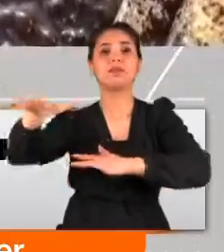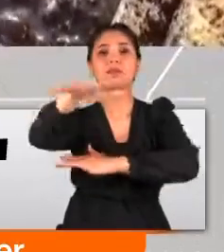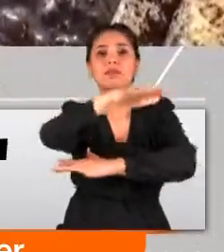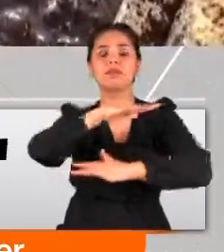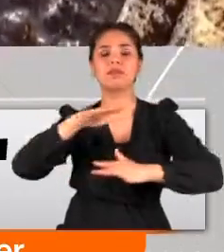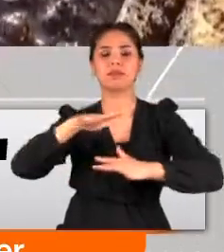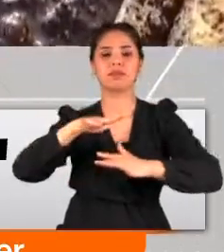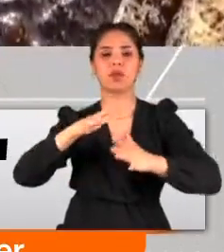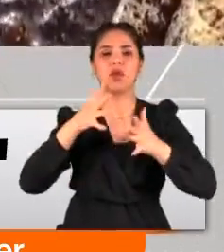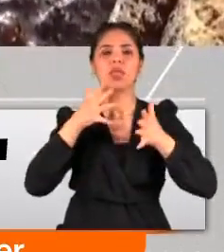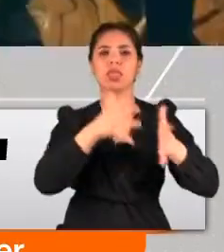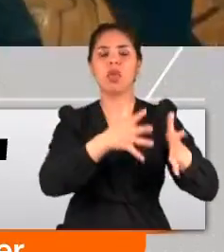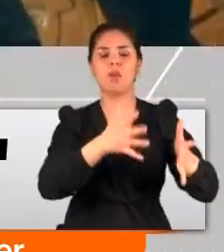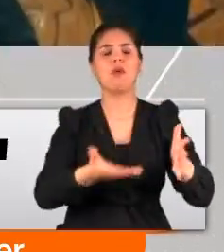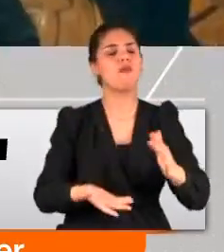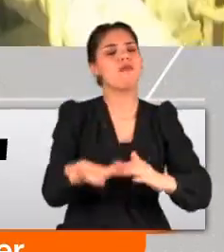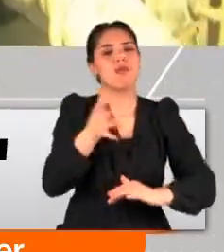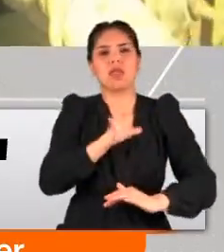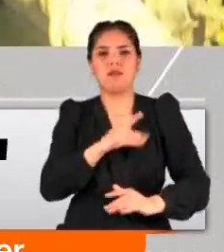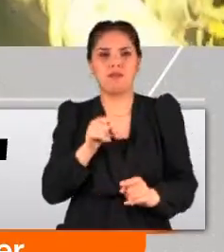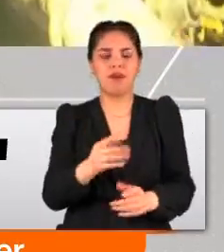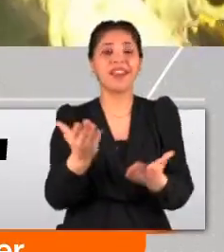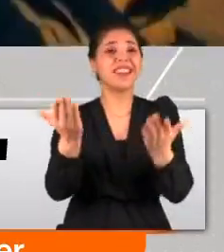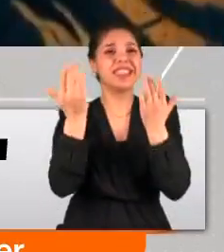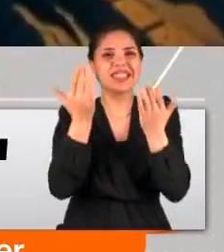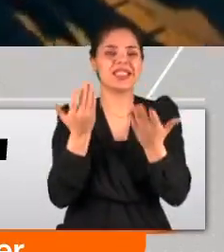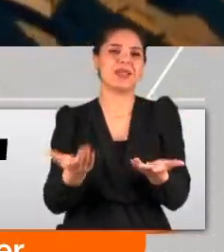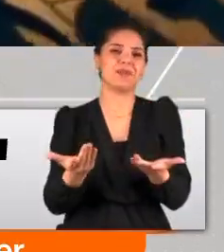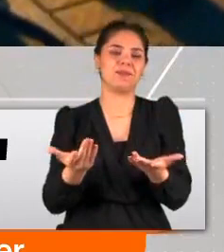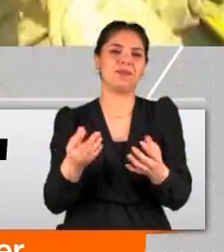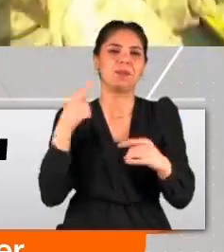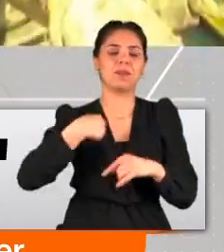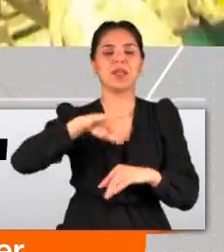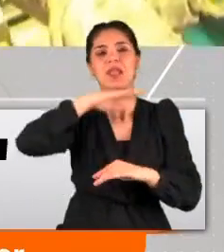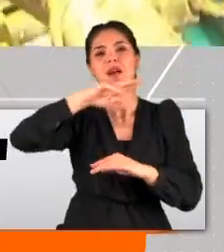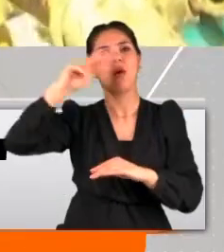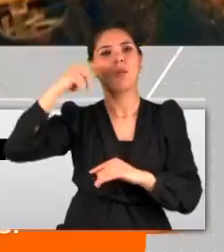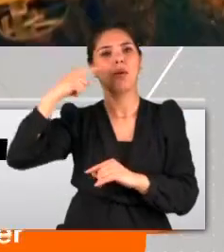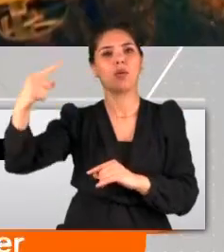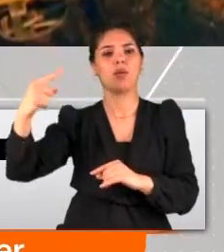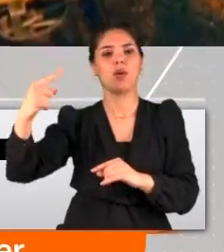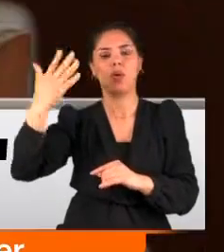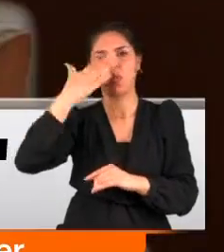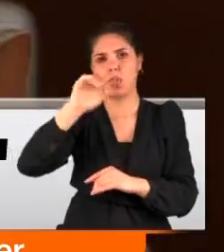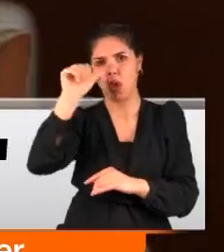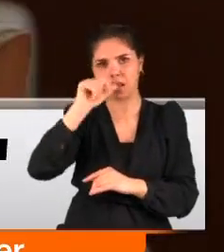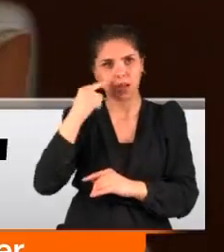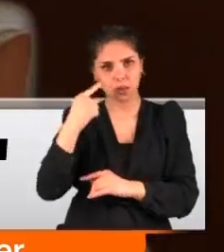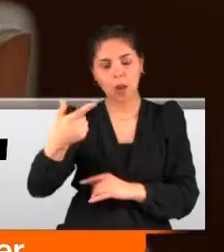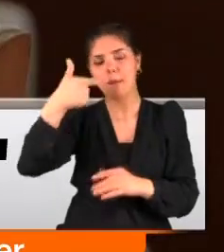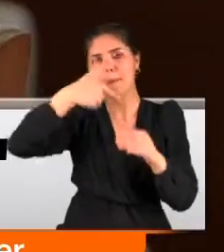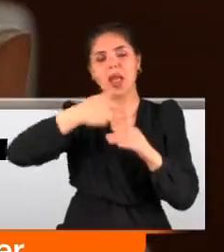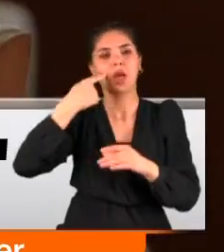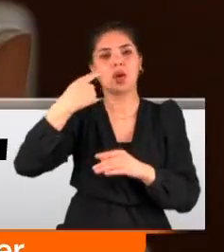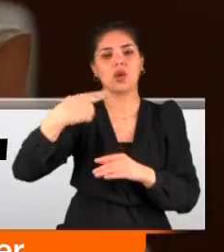rezerv çok çok yüksek. İnşallah artık biz yurt dışına doğalgazda da petrolde